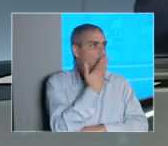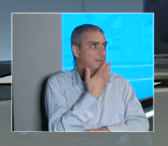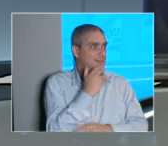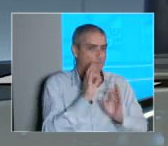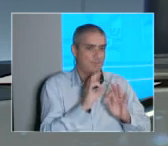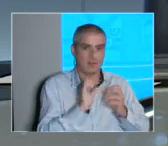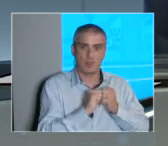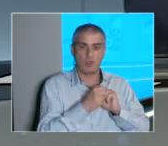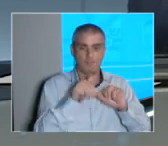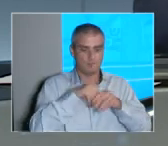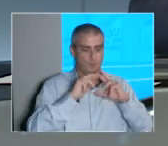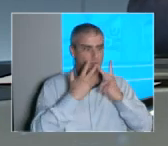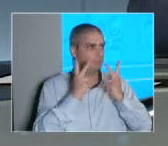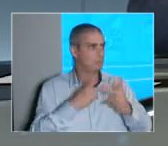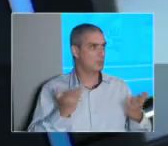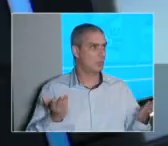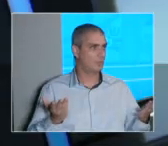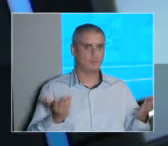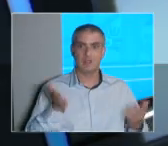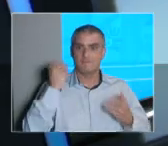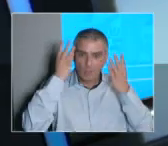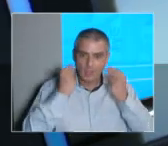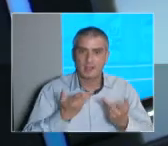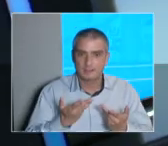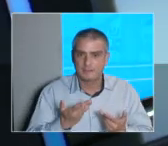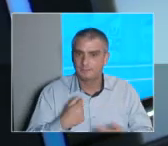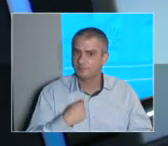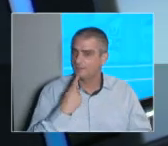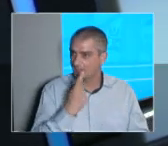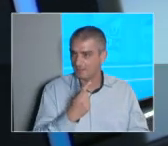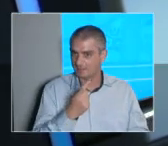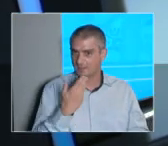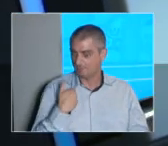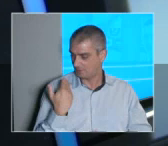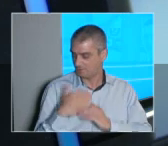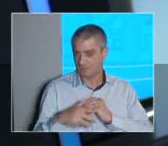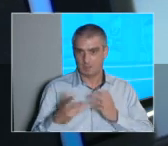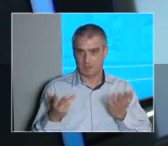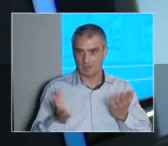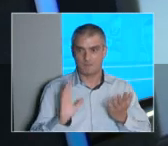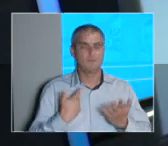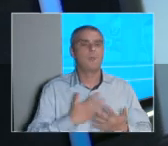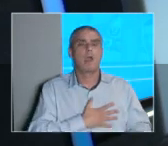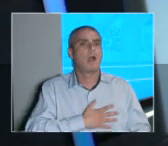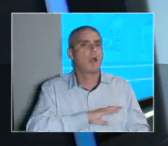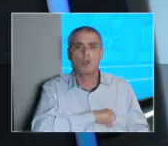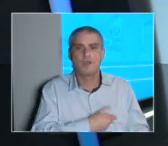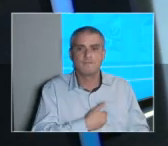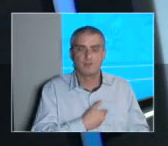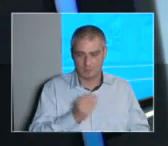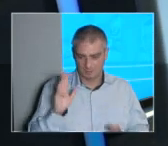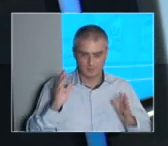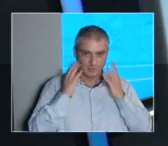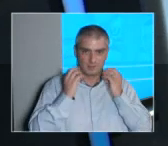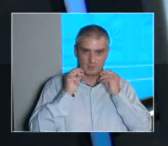ישראל בכלל, או כמה בציבור בכלל. על מה... אפילו חרדים. אז אני אגיד, זה נוסח שגמרנו אחר תשעה, על מה דווה ליבנו, אם זה בנוסח תשעה,